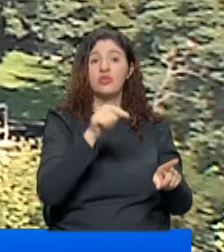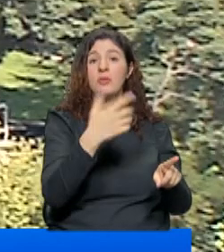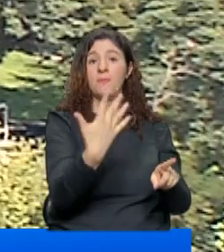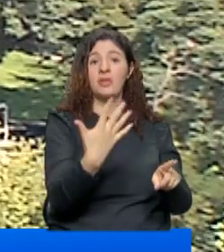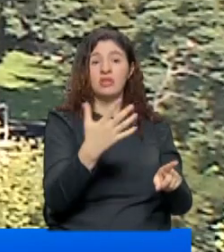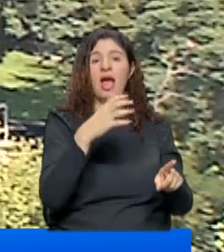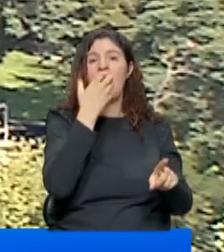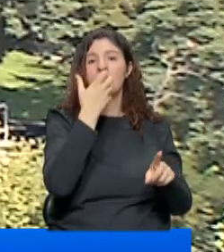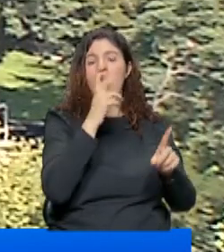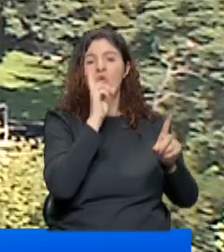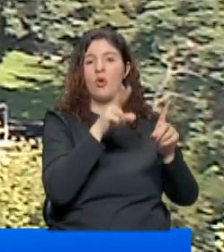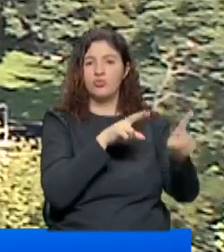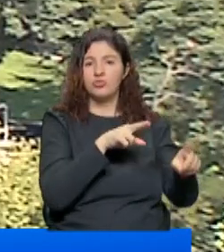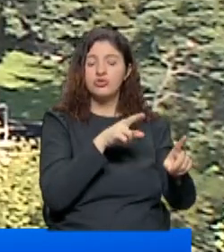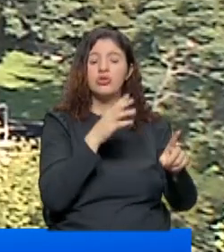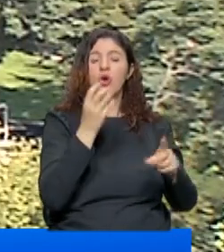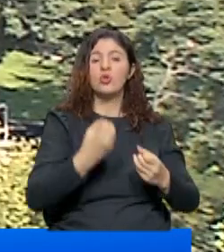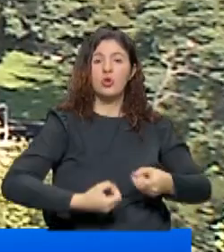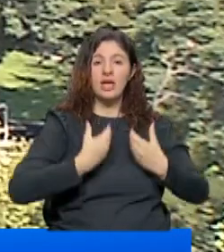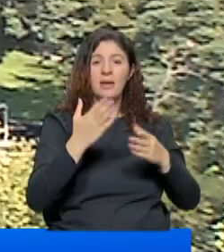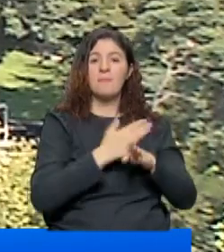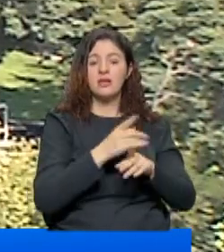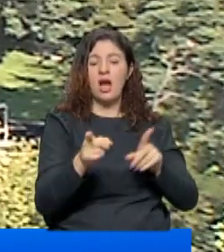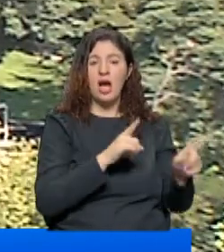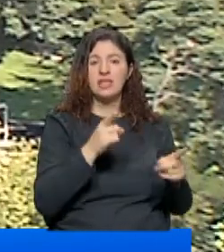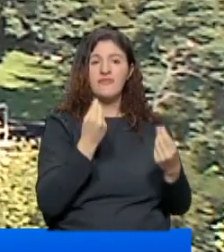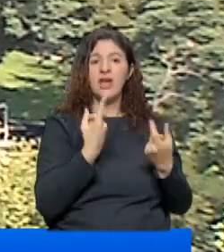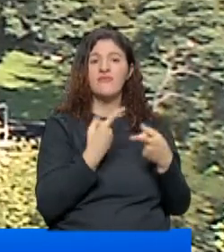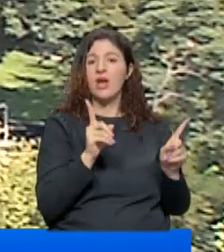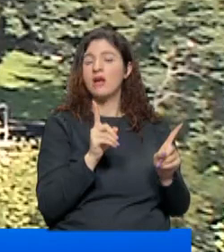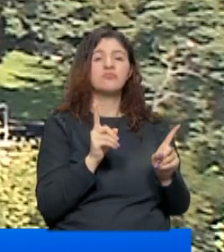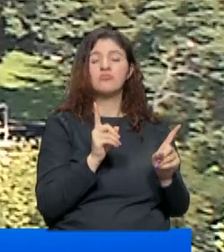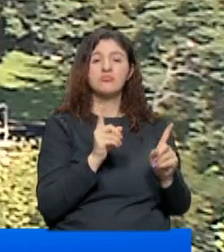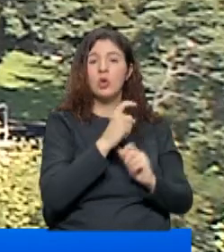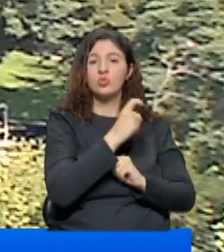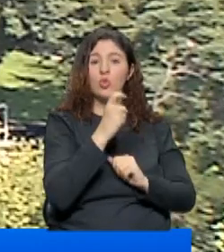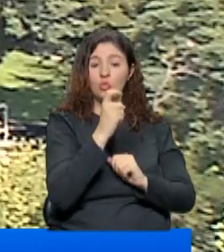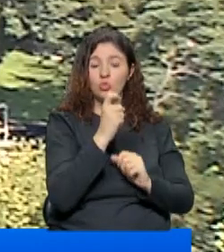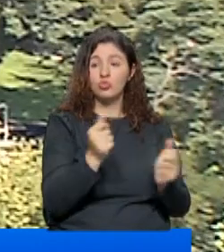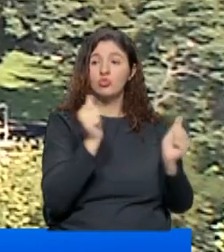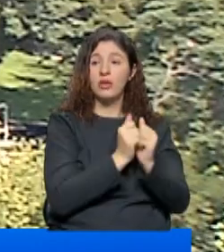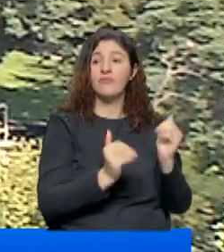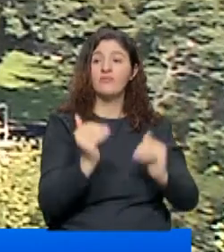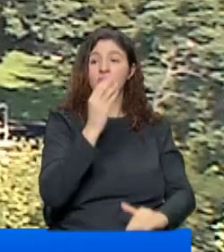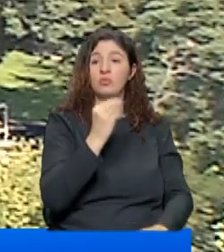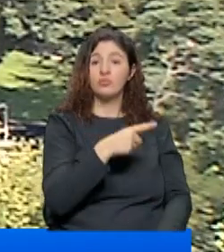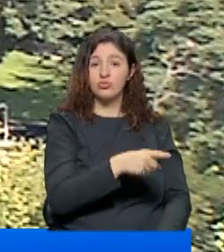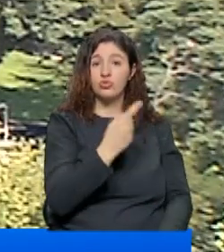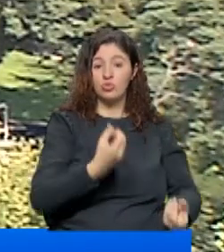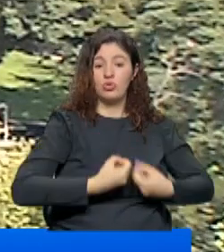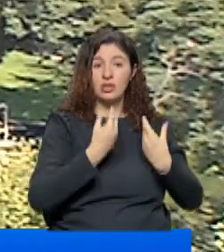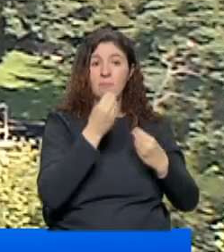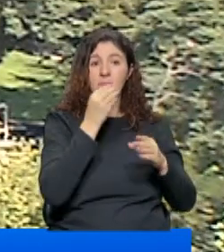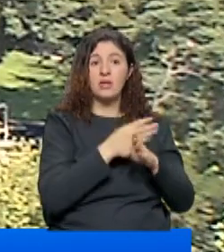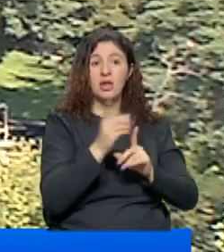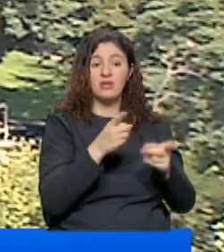%766.5 ile elmada görüldü. Üretici ile market arasındaki fiyat farkı 9 kata yaklaştı. Üretici